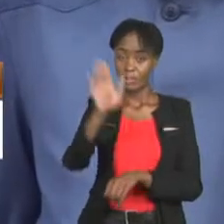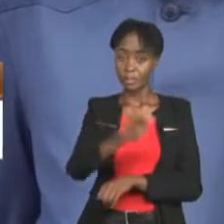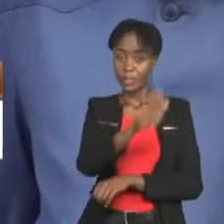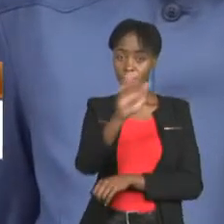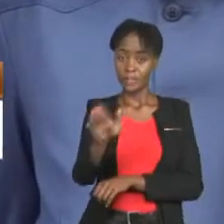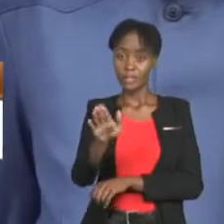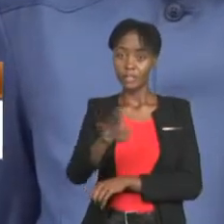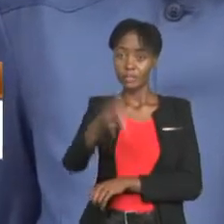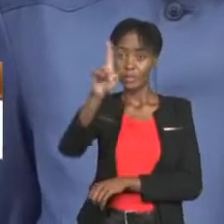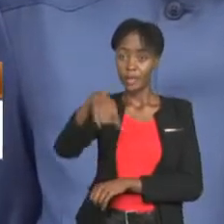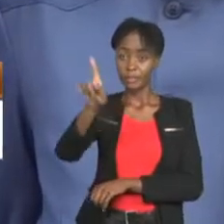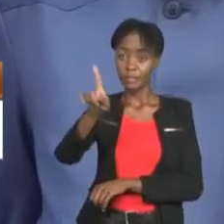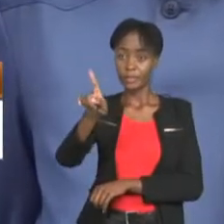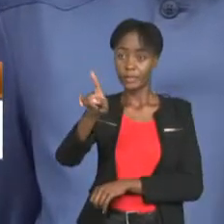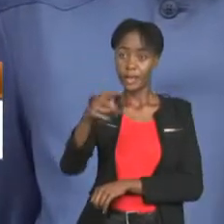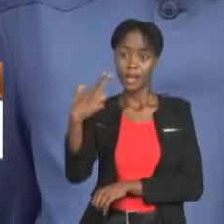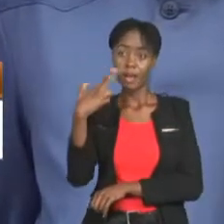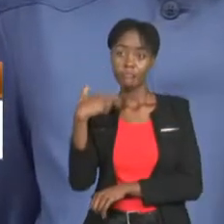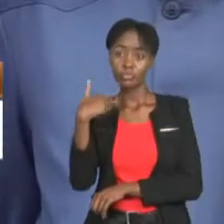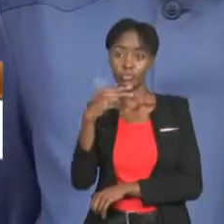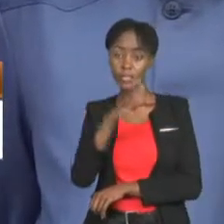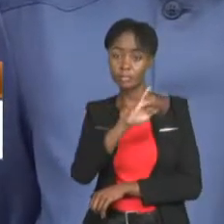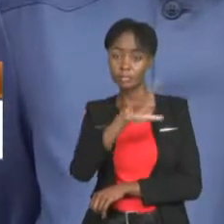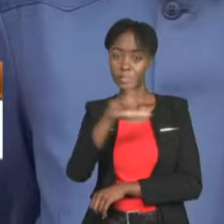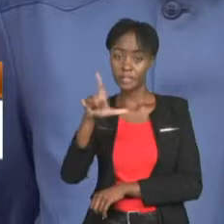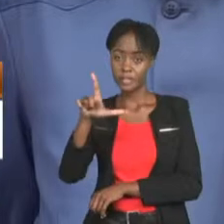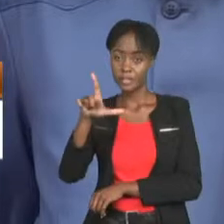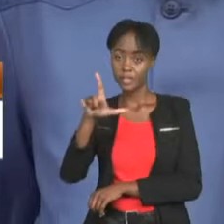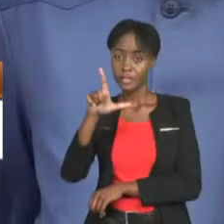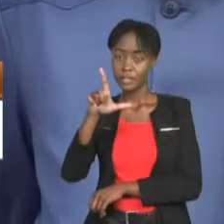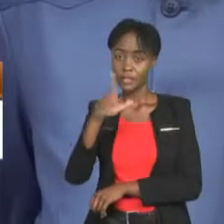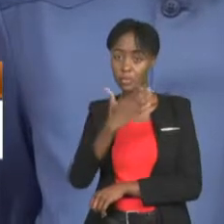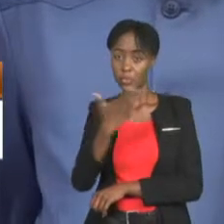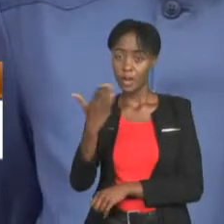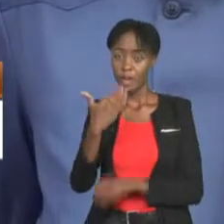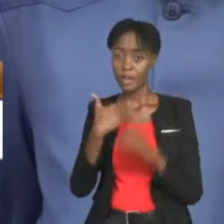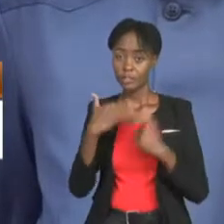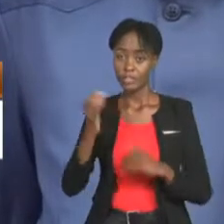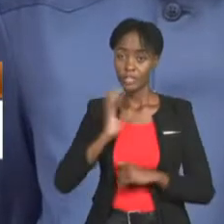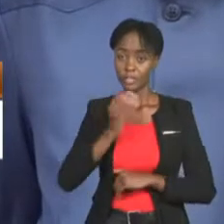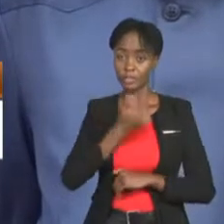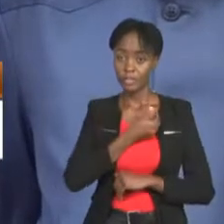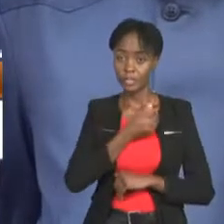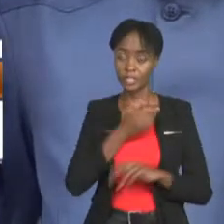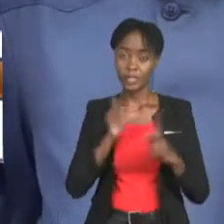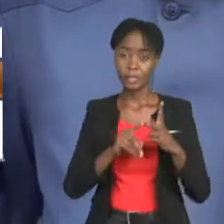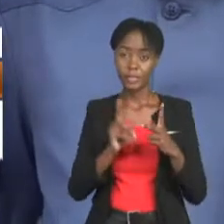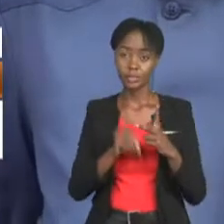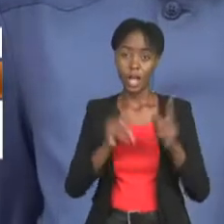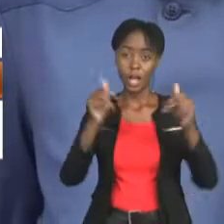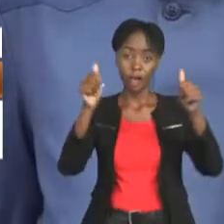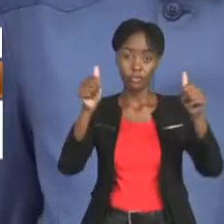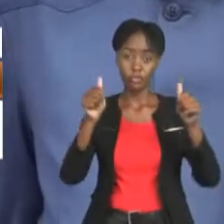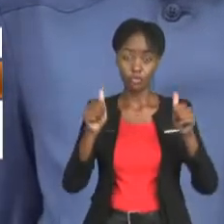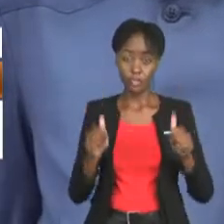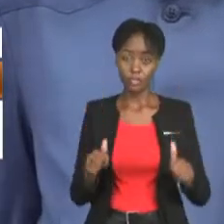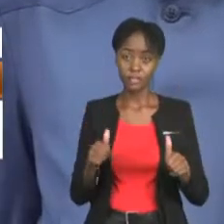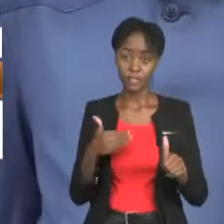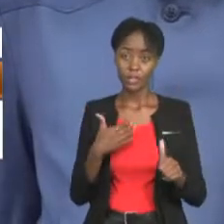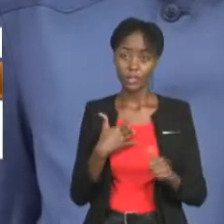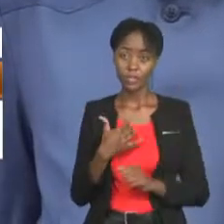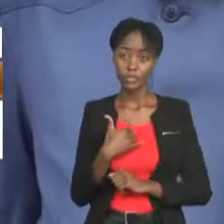bill that is before the Agriculture Committee, and also the cassettlement of the